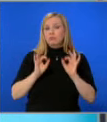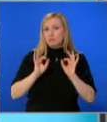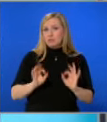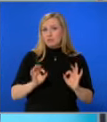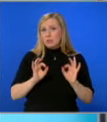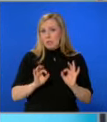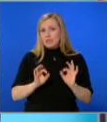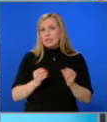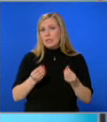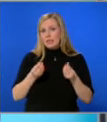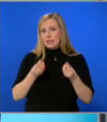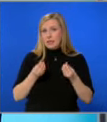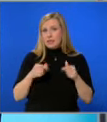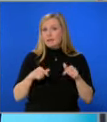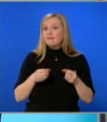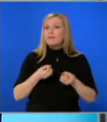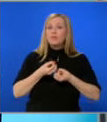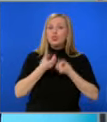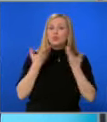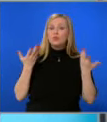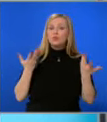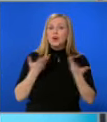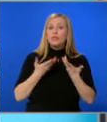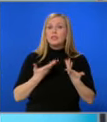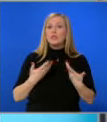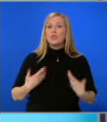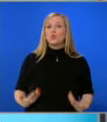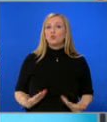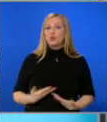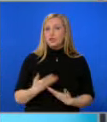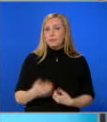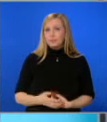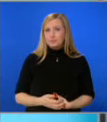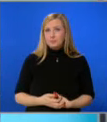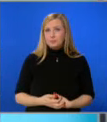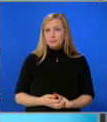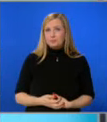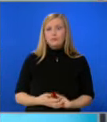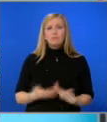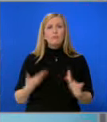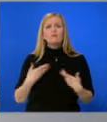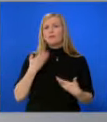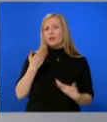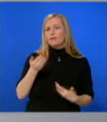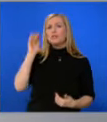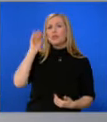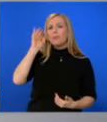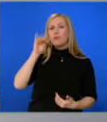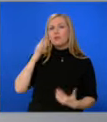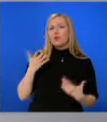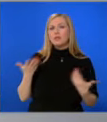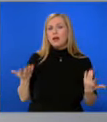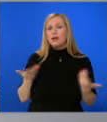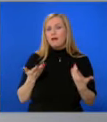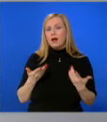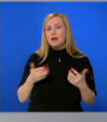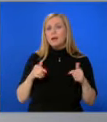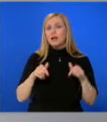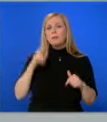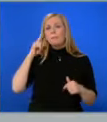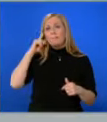е ценен в ситуация на крайна необходимост. Каква е прогнозата ви и какво и